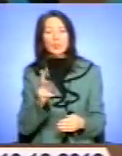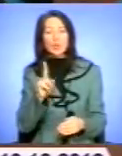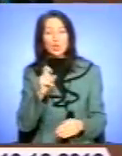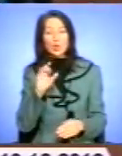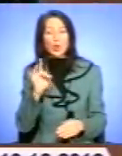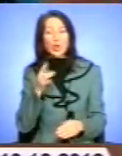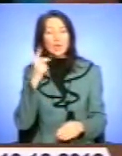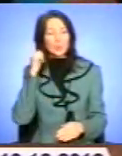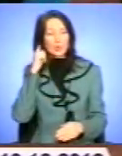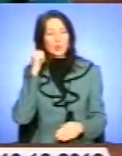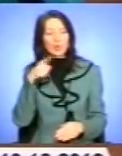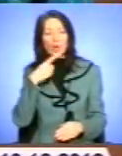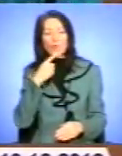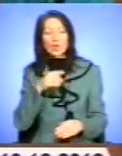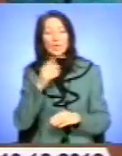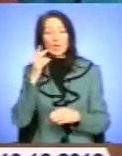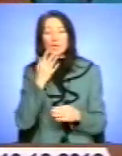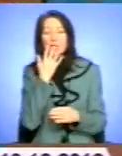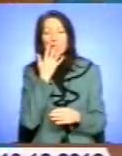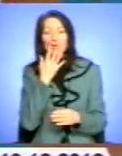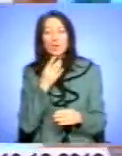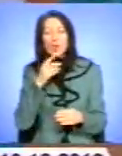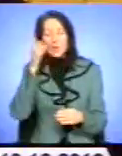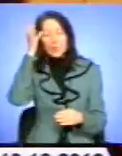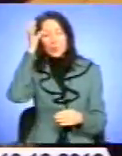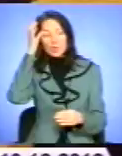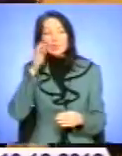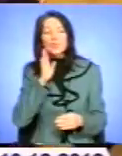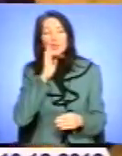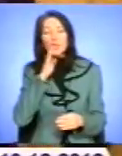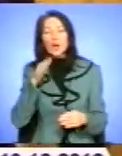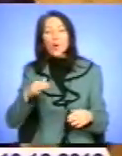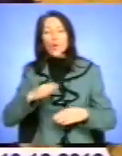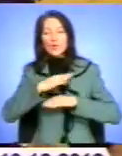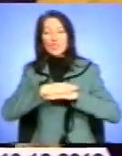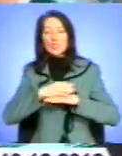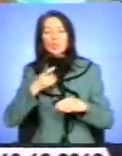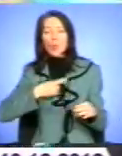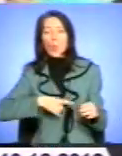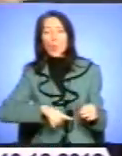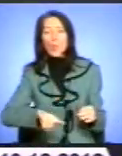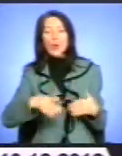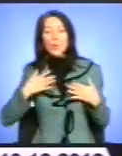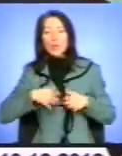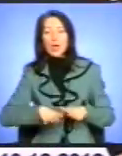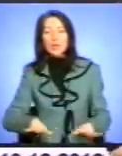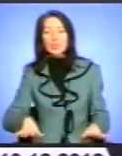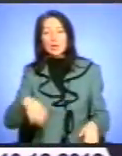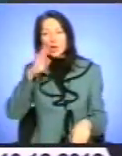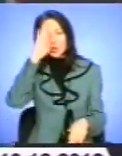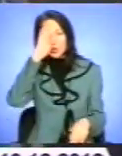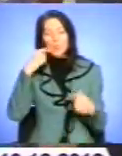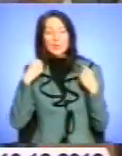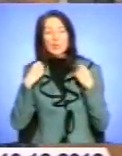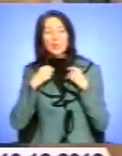говорить народна мудрість. Пані у вечірніх сукнях, кавалери у фраках. Все відповідає дрес-коду віденського балу. Делегація з